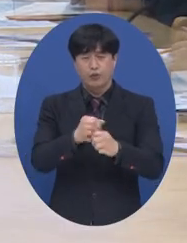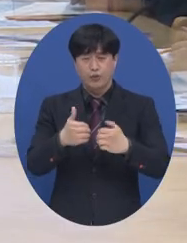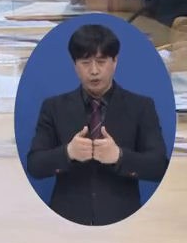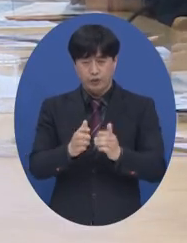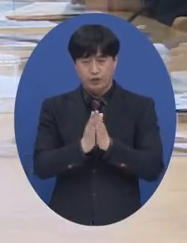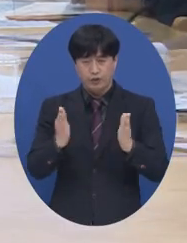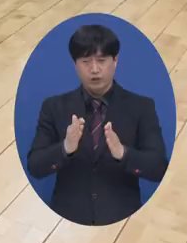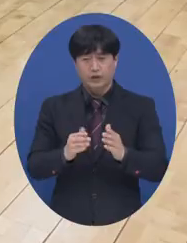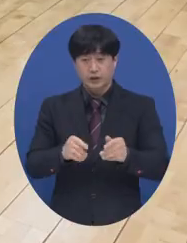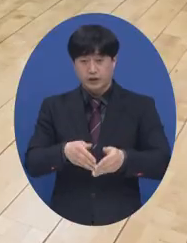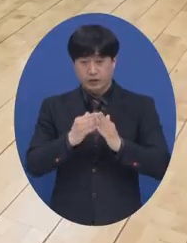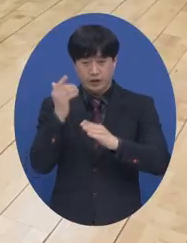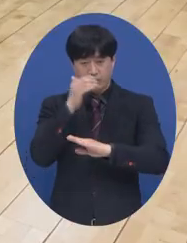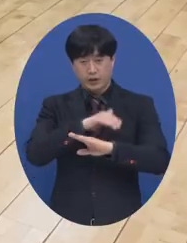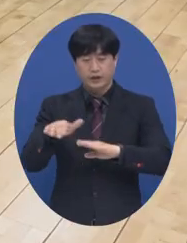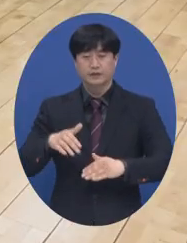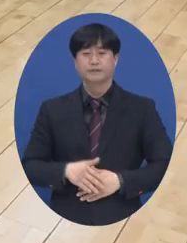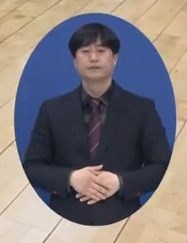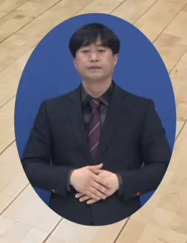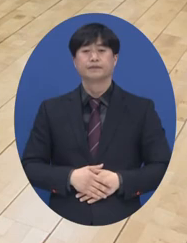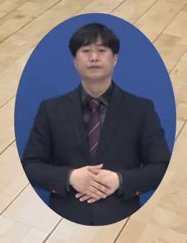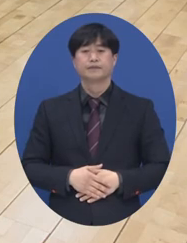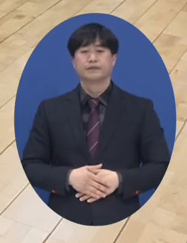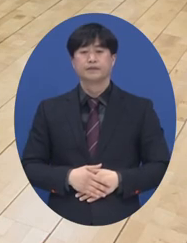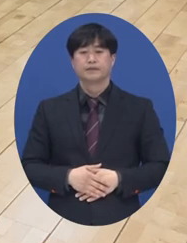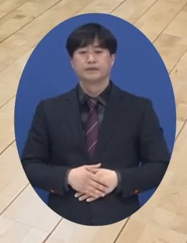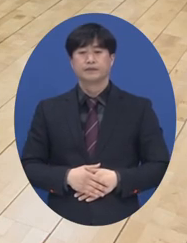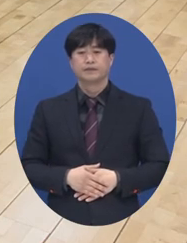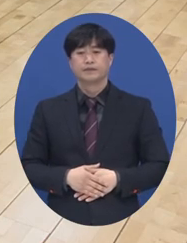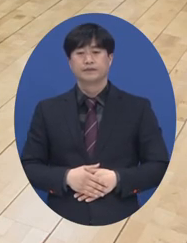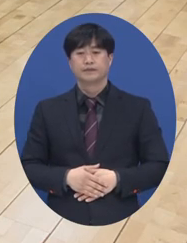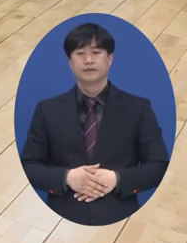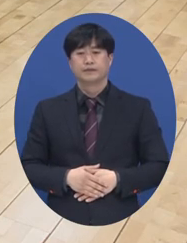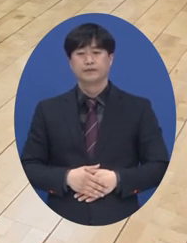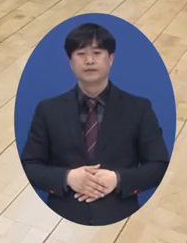힘쓸 예정입니다 경기 gtv 구형 술입니다